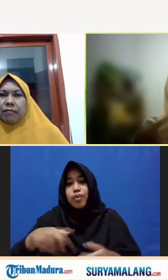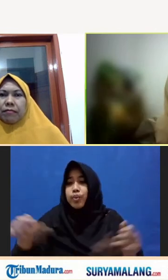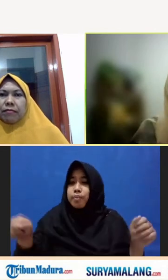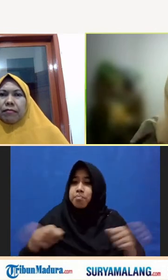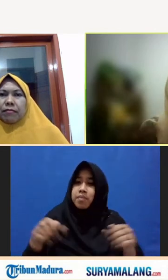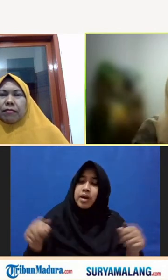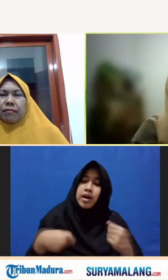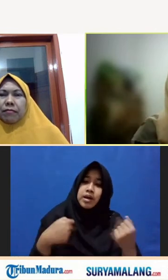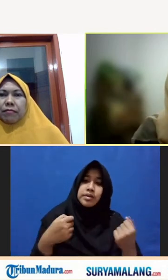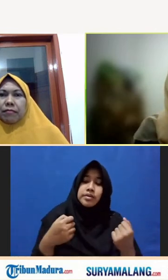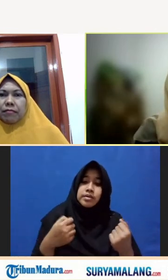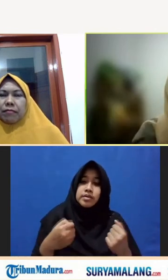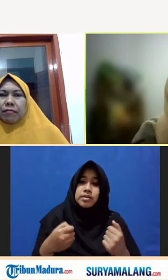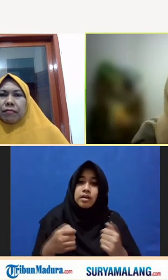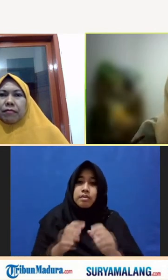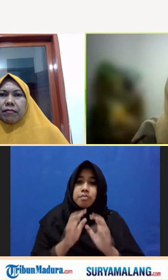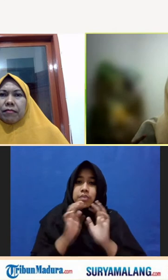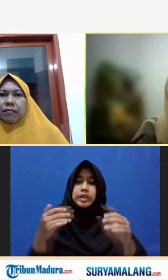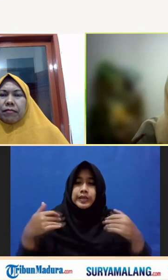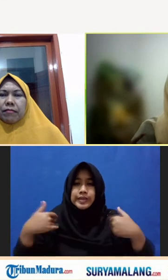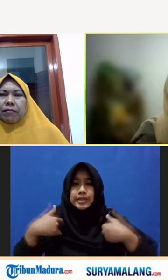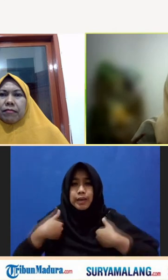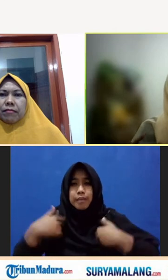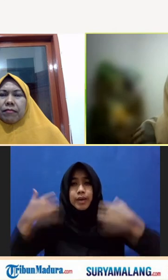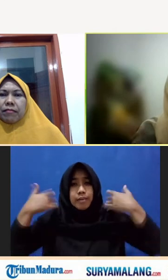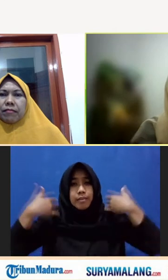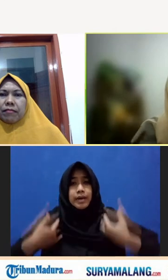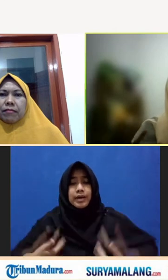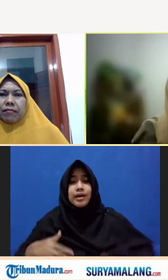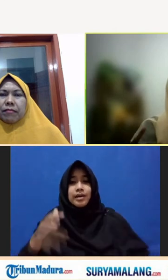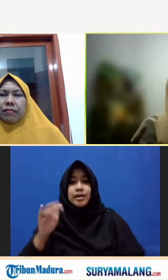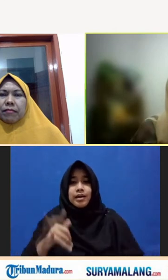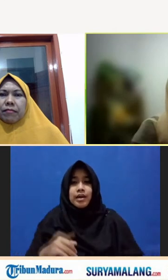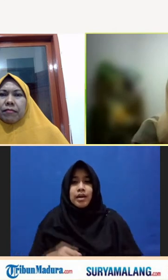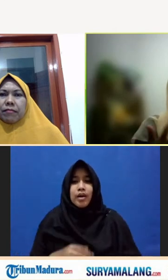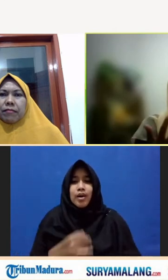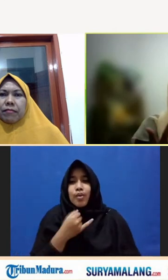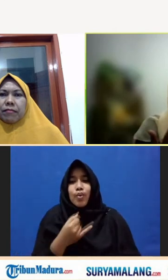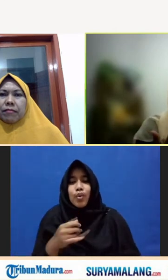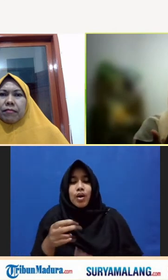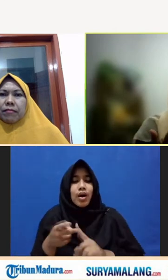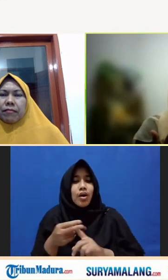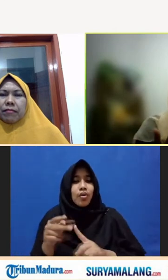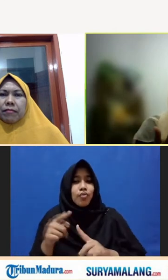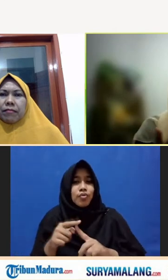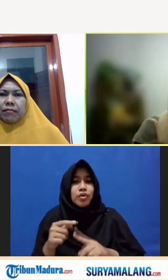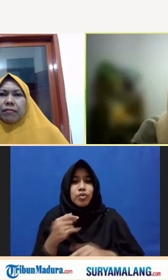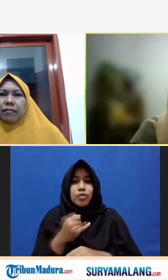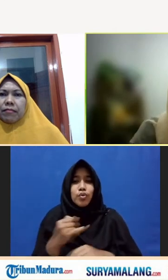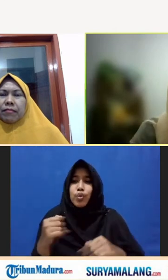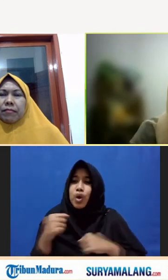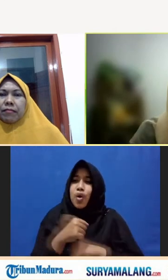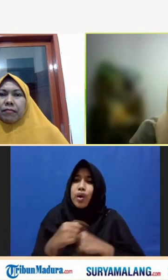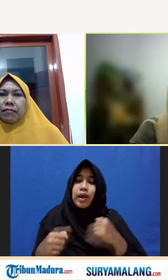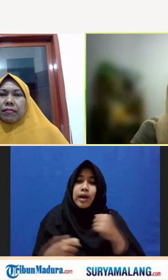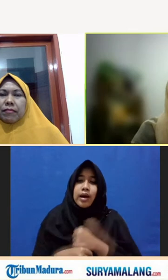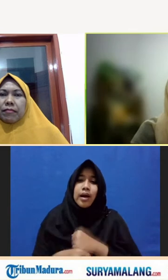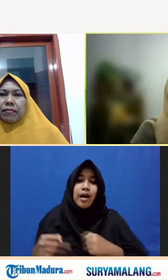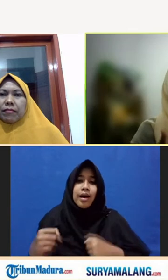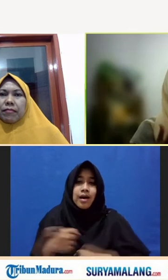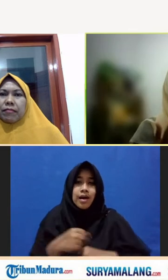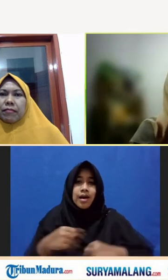ngerjain banyak hal, capek kan badannya, nggak fit. Terus kurang olah, atau mungkin ibu juga kurang